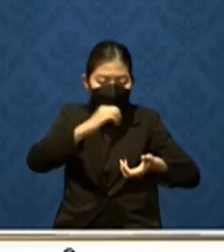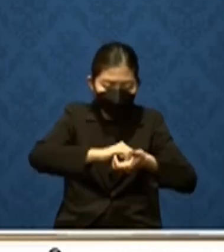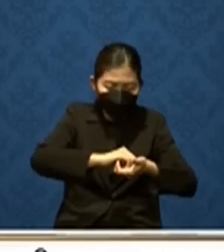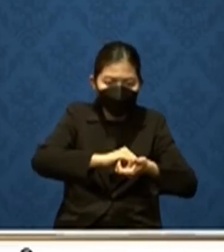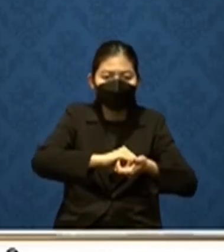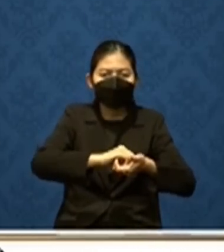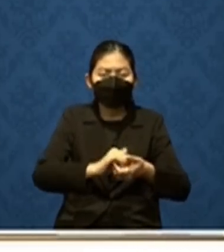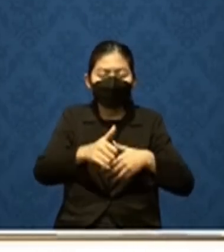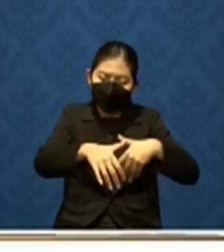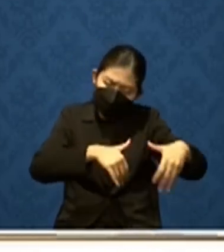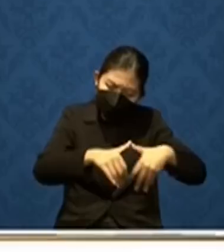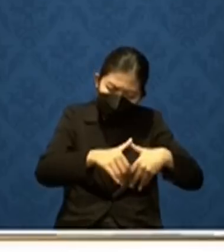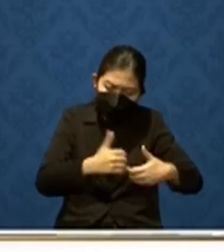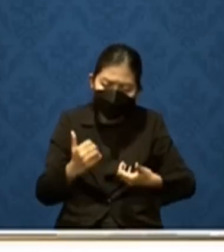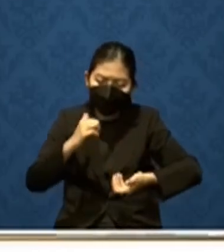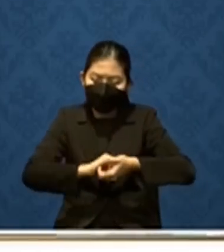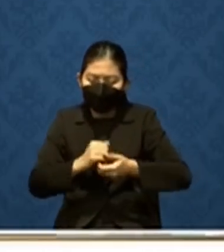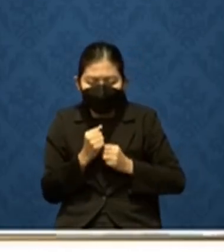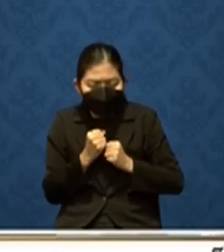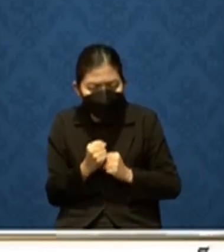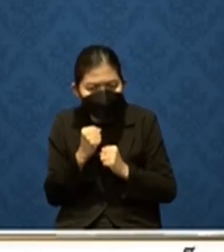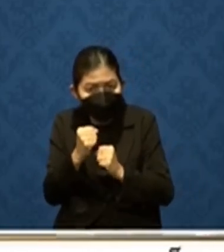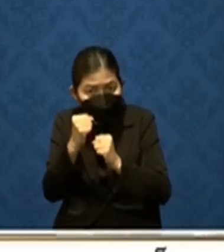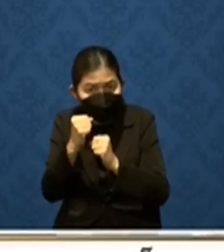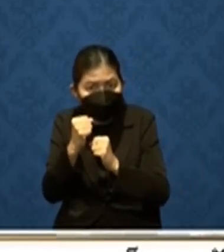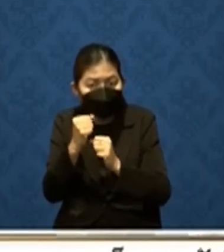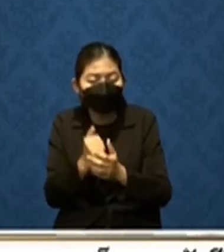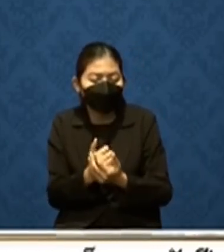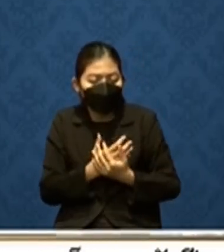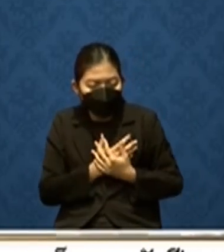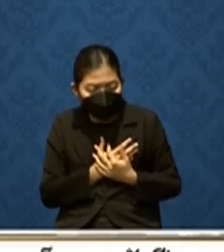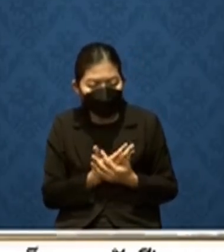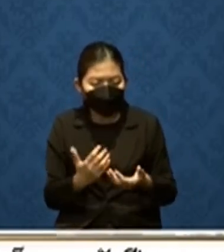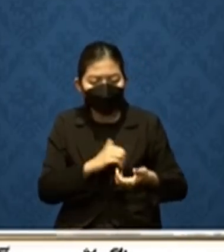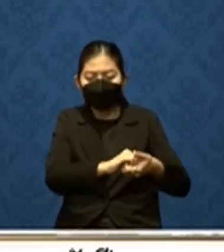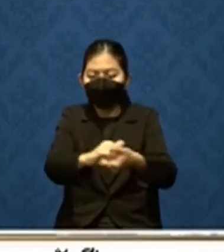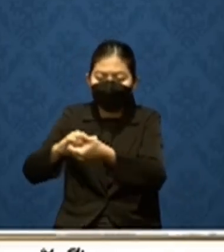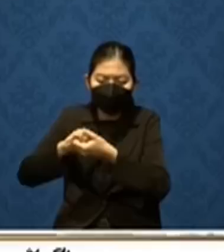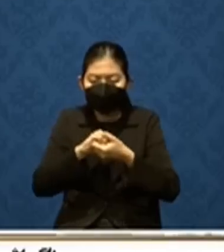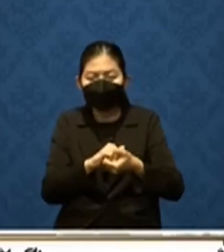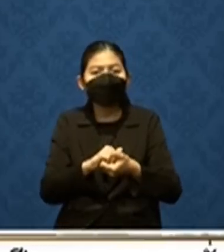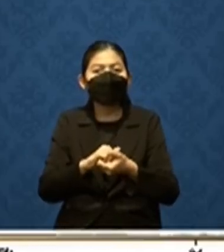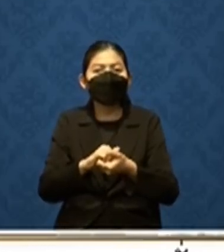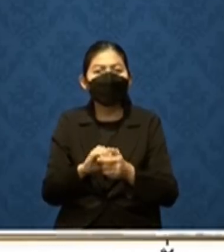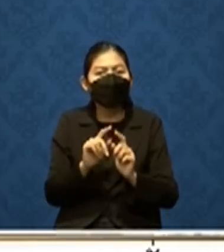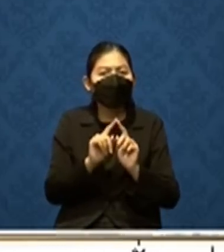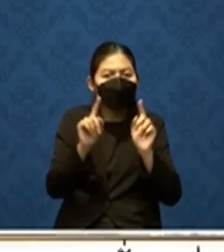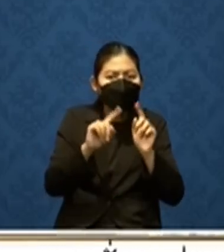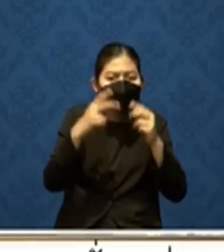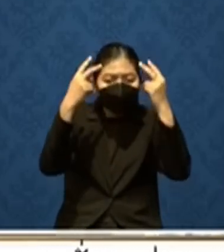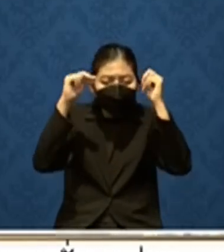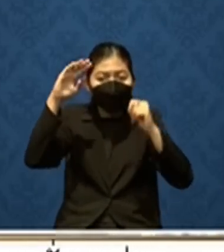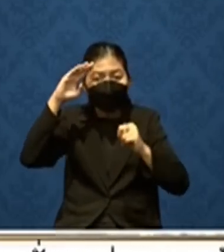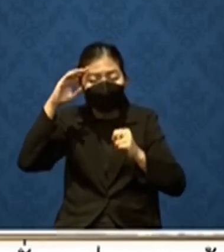พาสานพลังสร้างความรักความสามัคคีแต่รัฐบาลชุดนี้เข้ามาโดยชอบพลเอกประยุทธ์